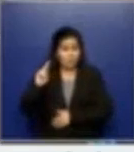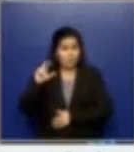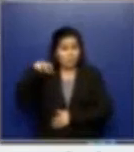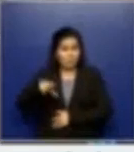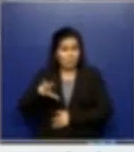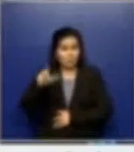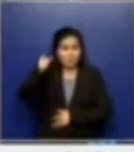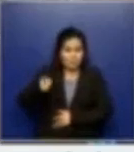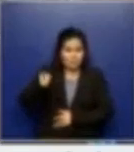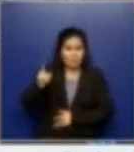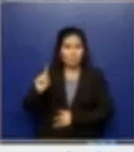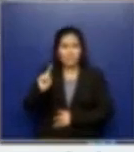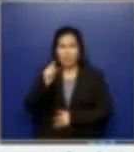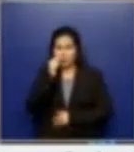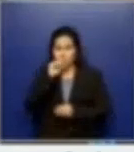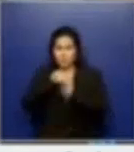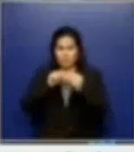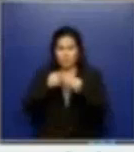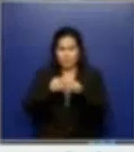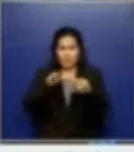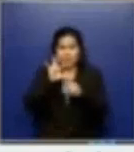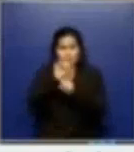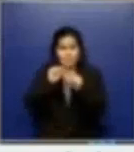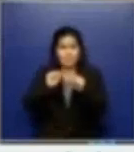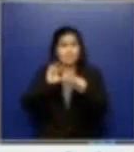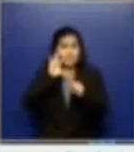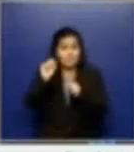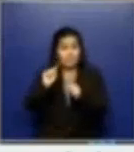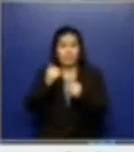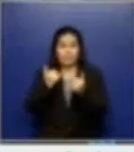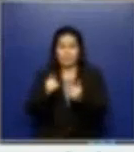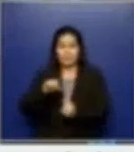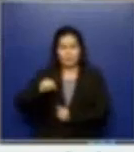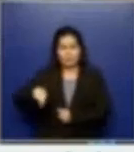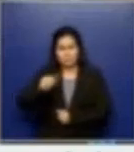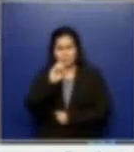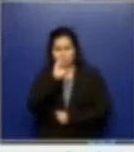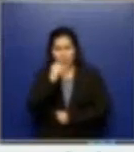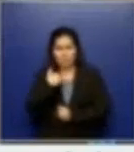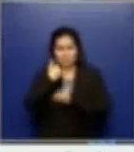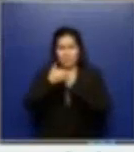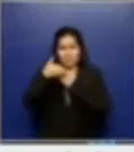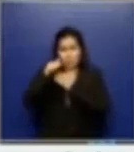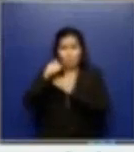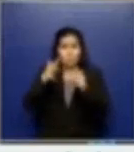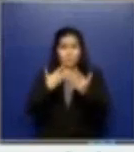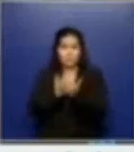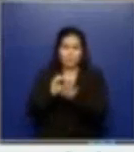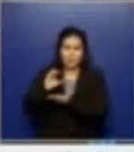อะไรที่จะบ่งบอกว่าเศรษฐกิจขยายตัว 5% วันนี้เพื่อนหลายคนพูดแล้วต่างประเทศมันก็ไม่เกิดลงทุนในประเ